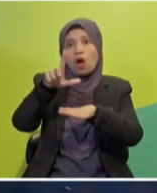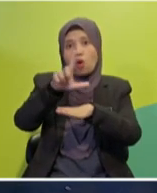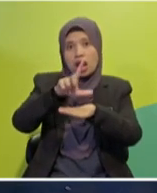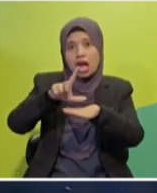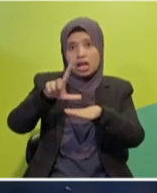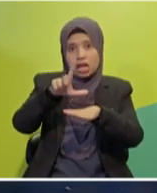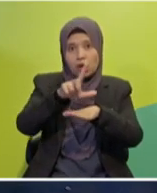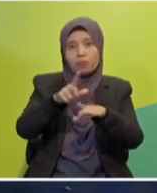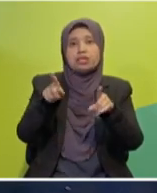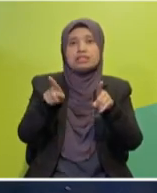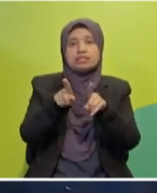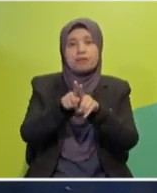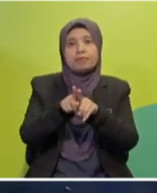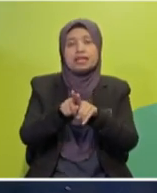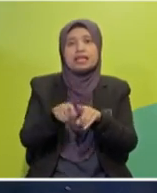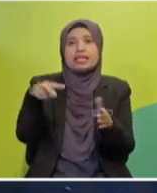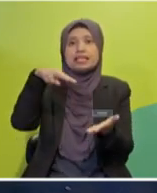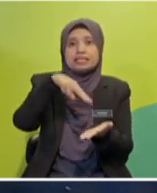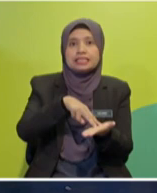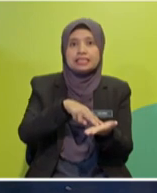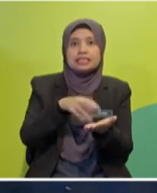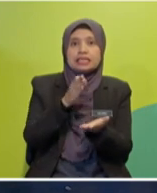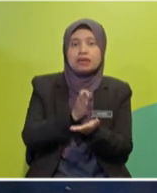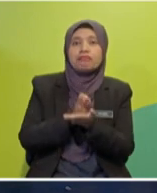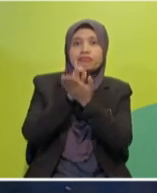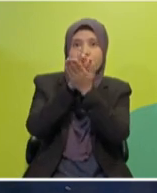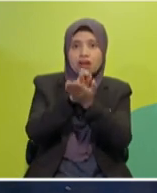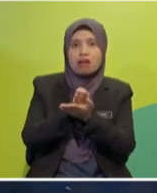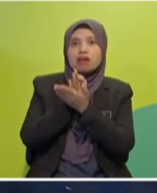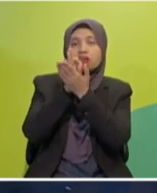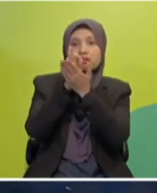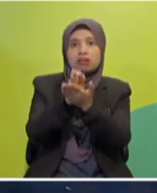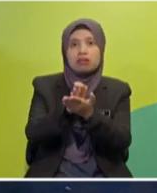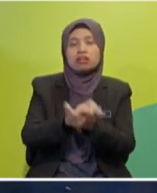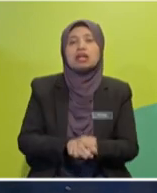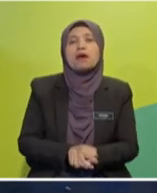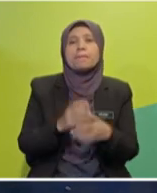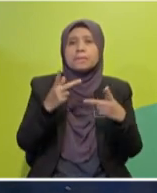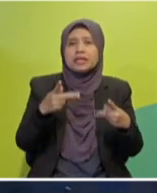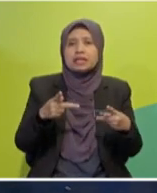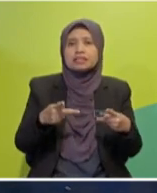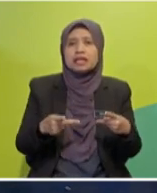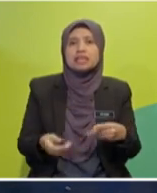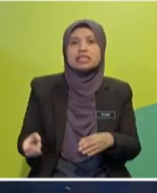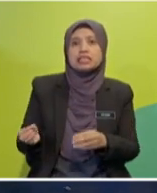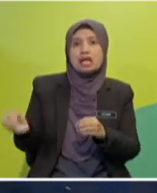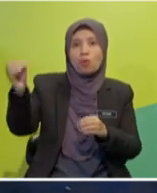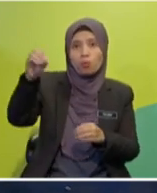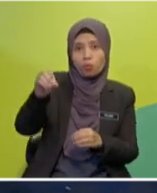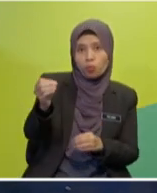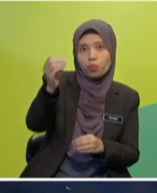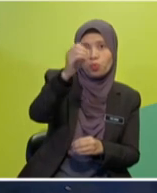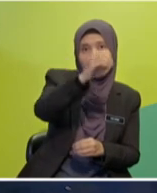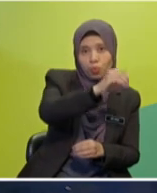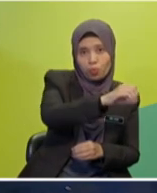Langkawi. Sangat seronok kan? Dilambat ombak tung-jum-jum macam tu kan? Pernah tak dilambat ombak? Pernah cikgu. Ombak sampai ke tepi